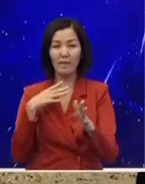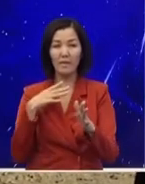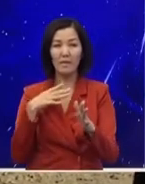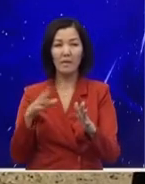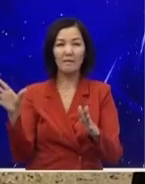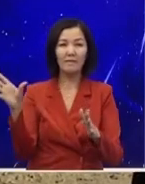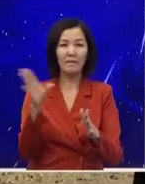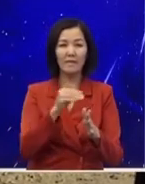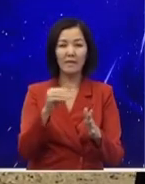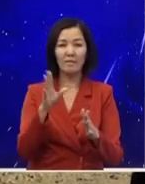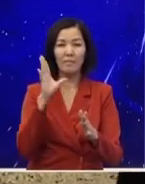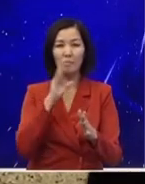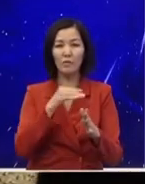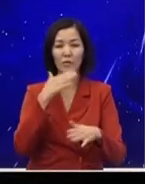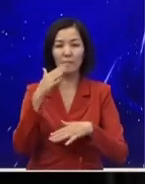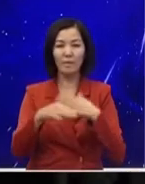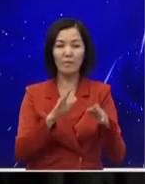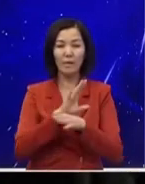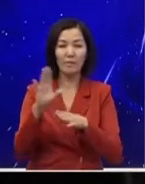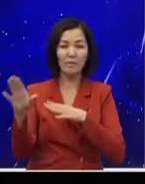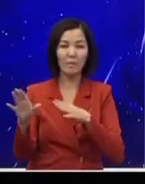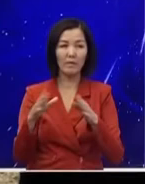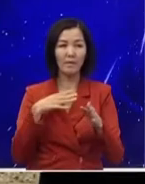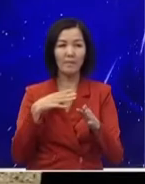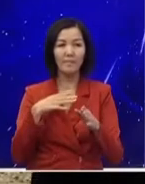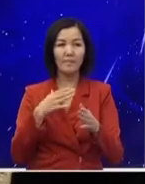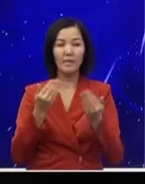все отходы, которые можно будет отправить на переработку.